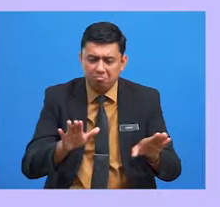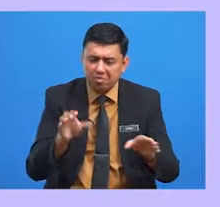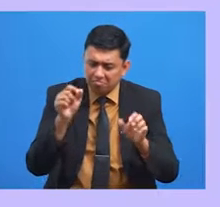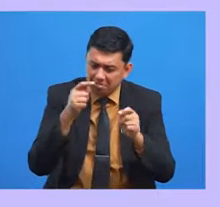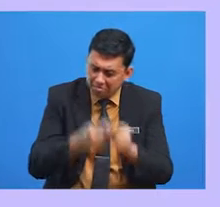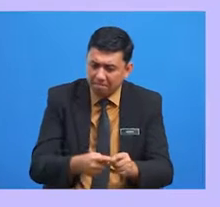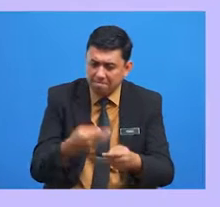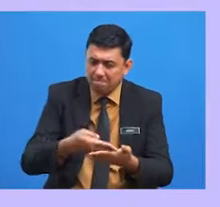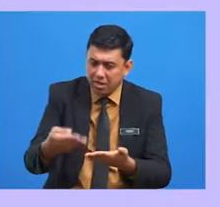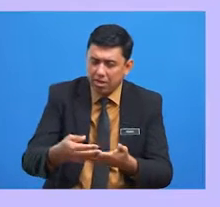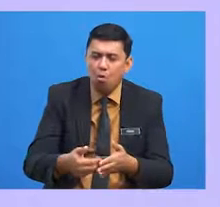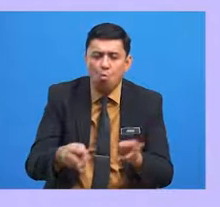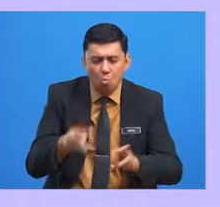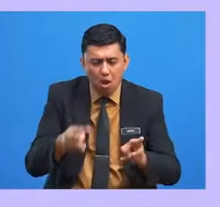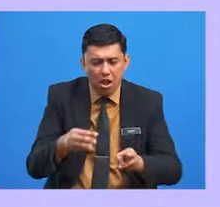meningkat.